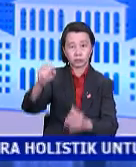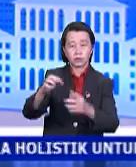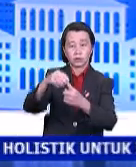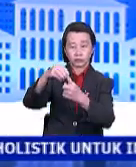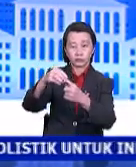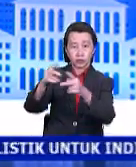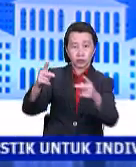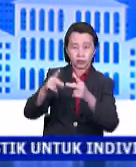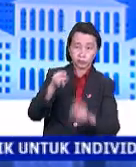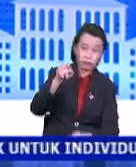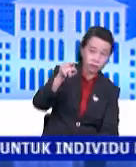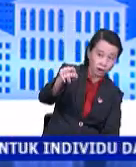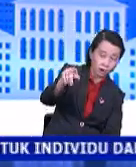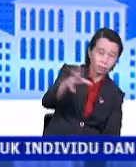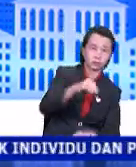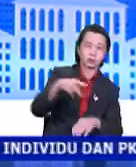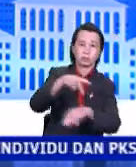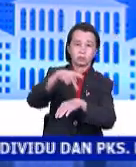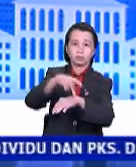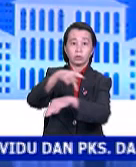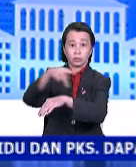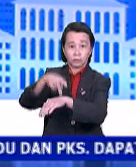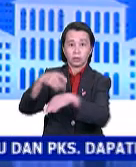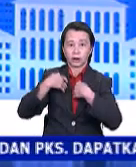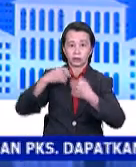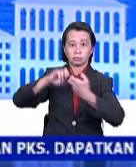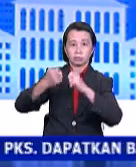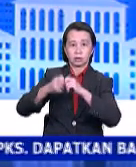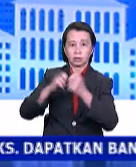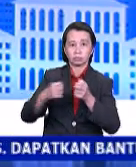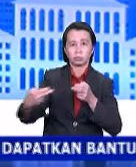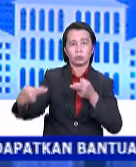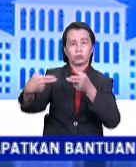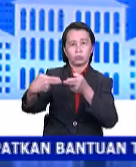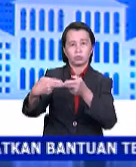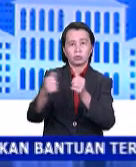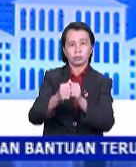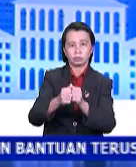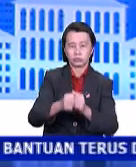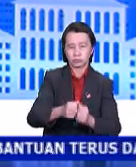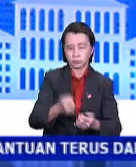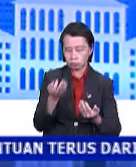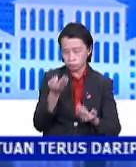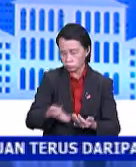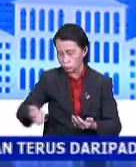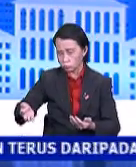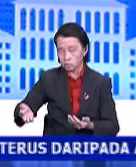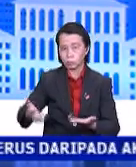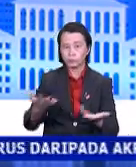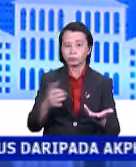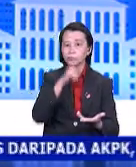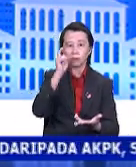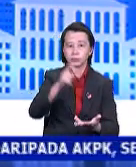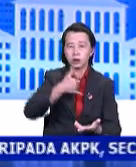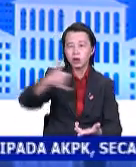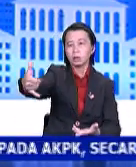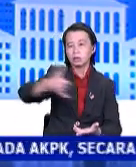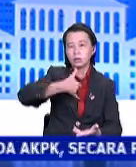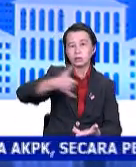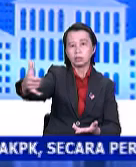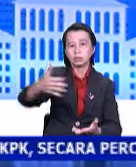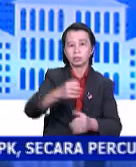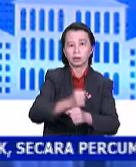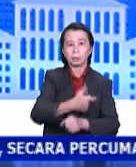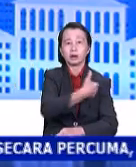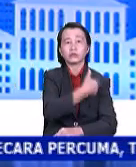kawasan pedalaman dan pulau yang mempunyai masalah perhubungan dan logistik. Penerima tidak perlu berulang-alik untuk